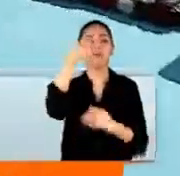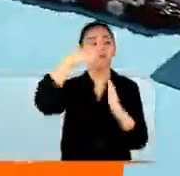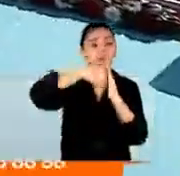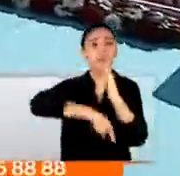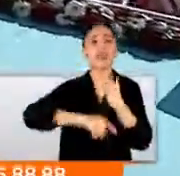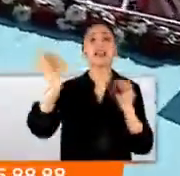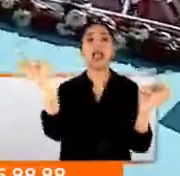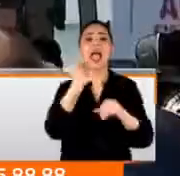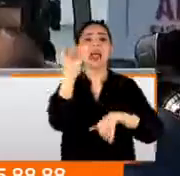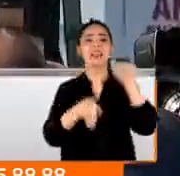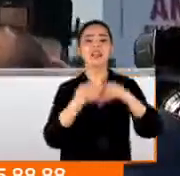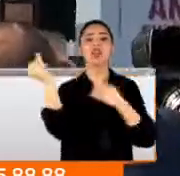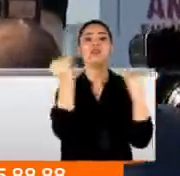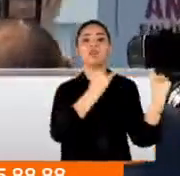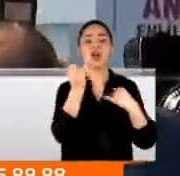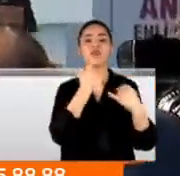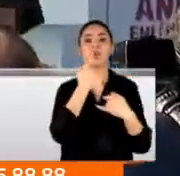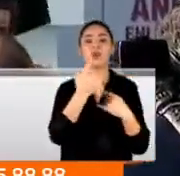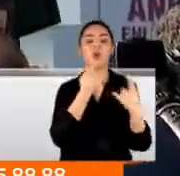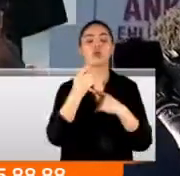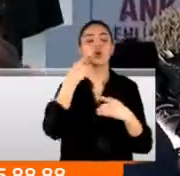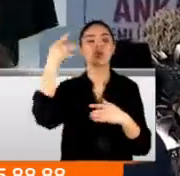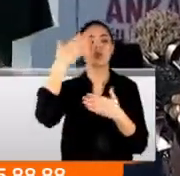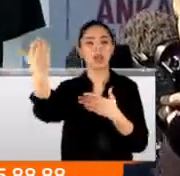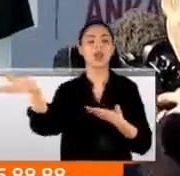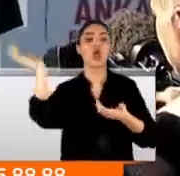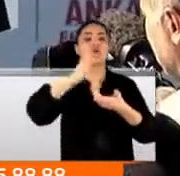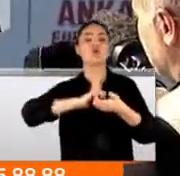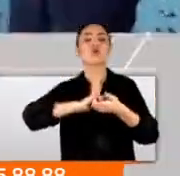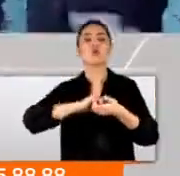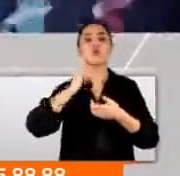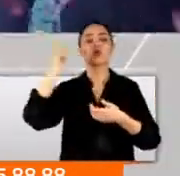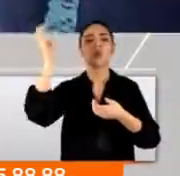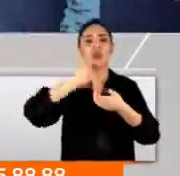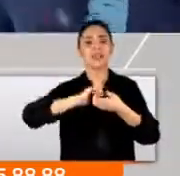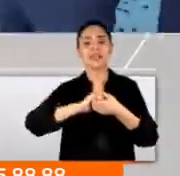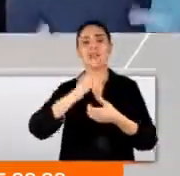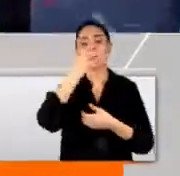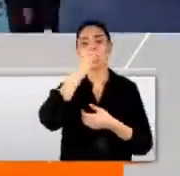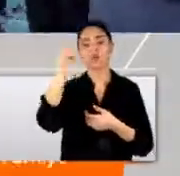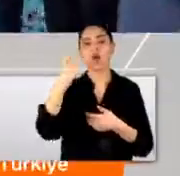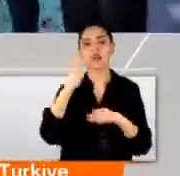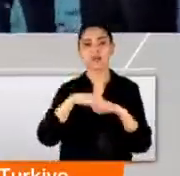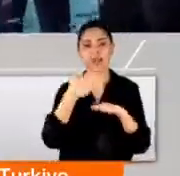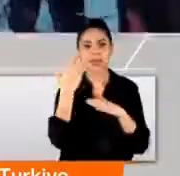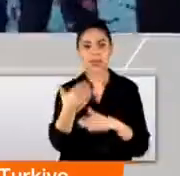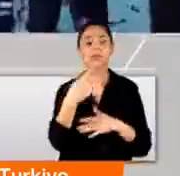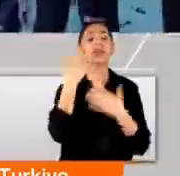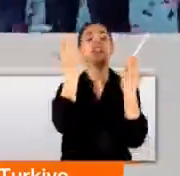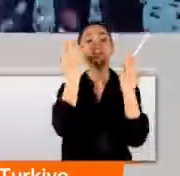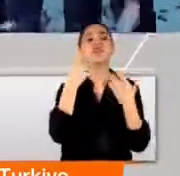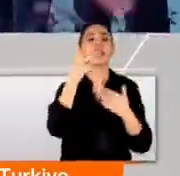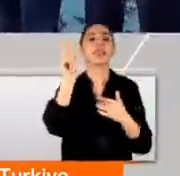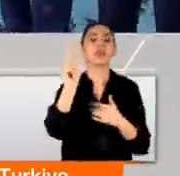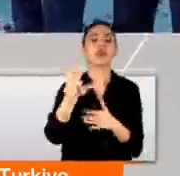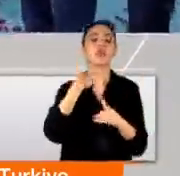erken seçim tartışmalarına da nokta koyan Erdoğan, Cumhur İttifakı vurgusu yaptı. İnşallah 2023